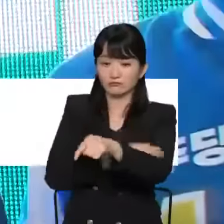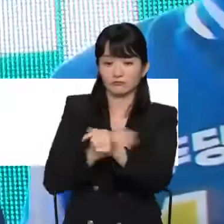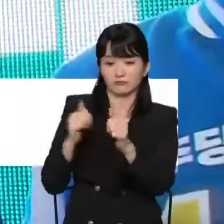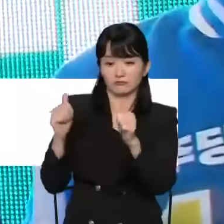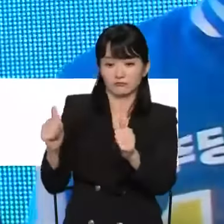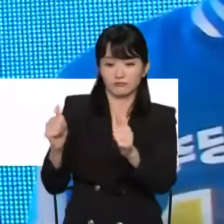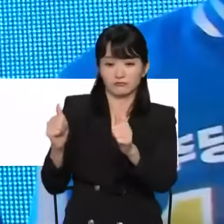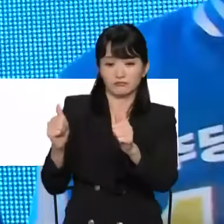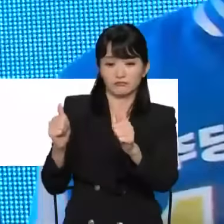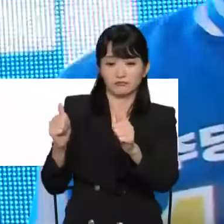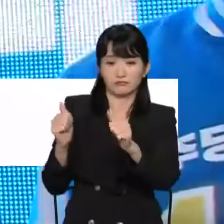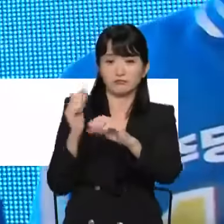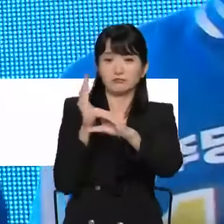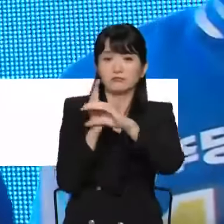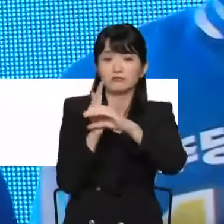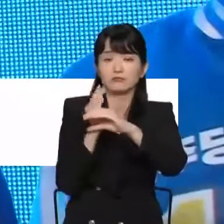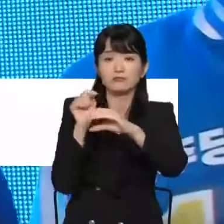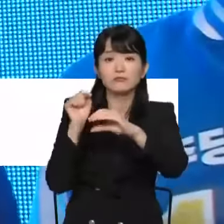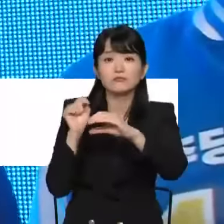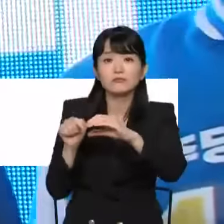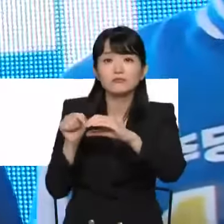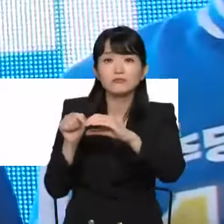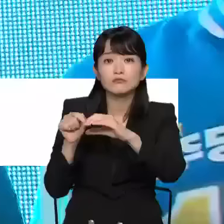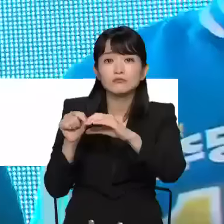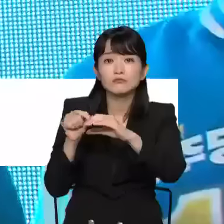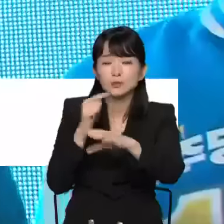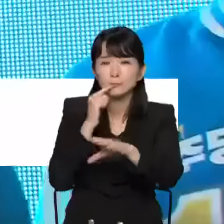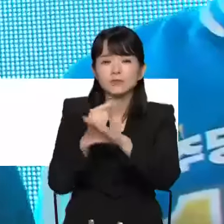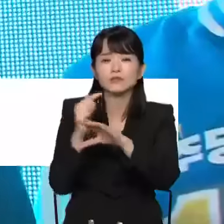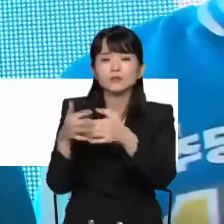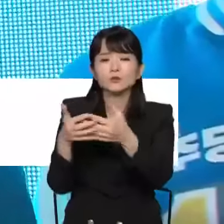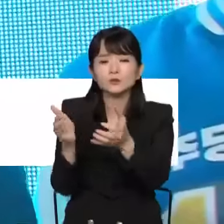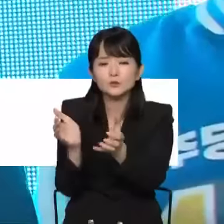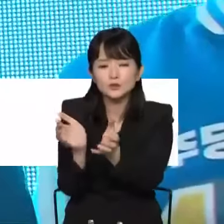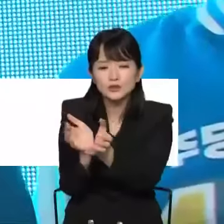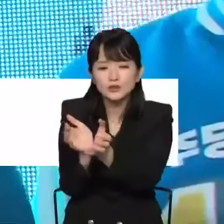심판하는 중심인 더불어민주당을